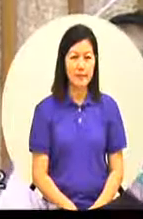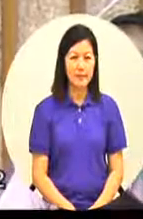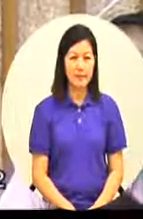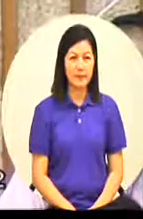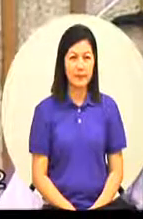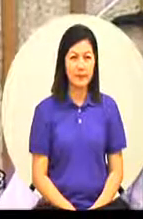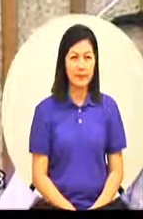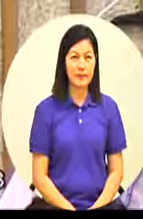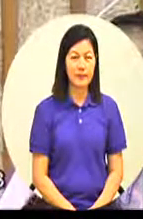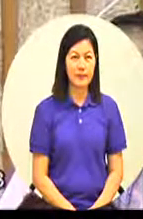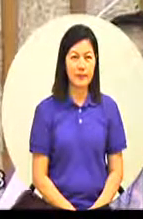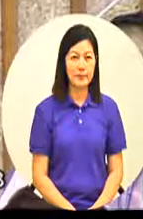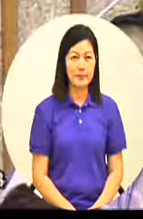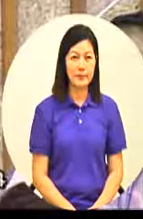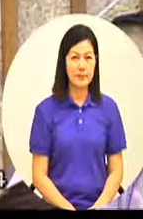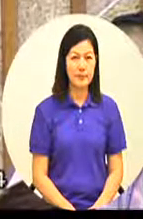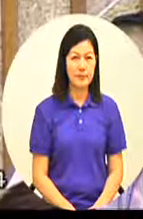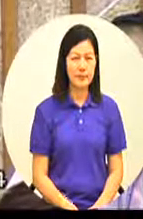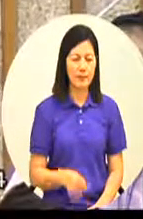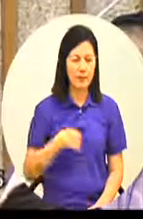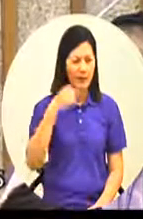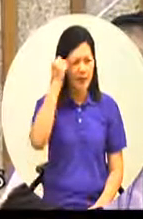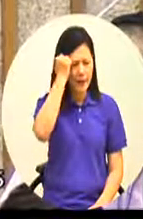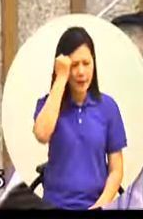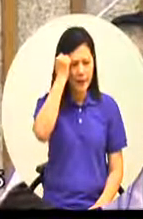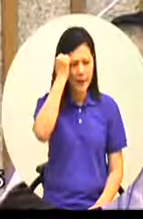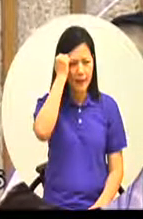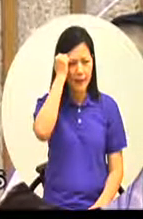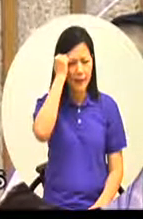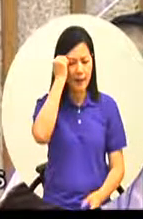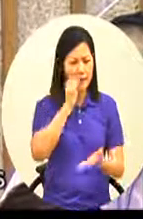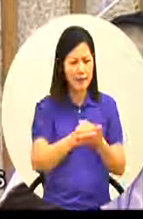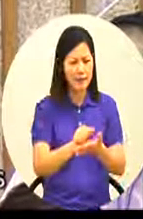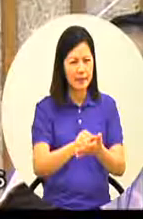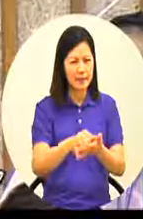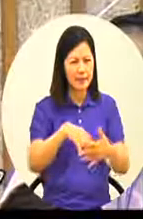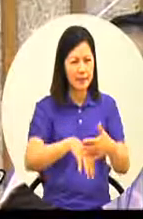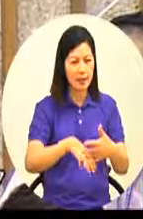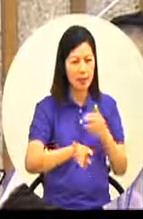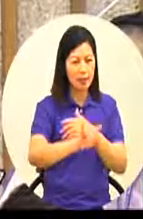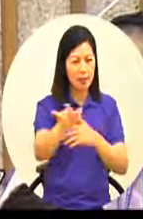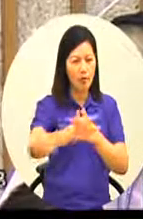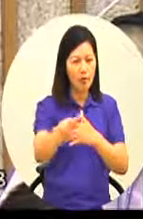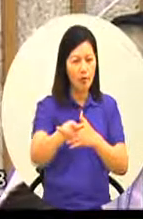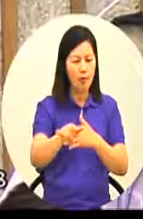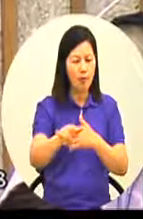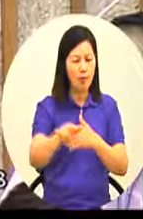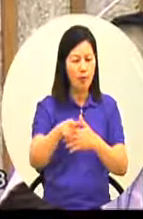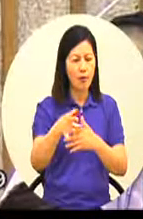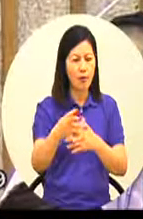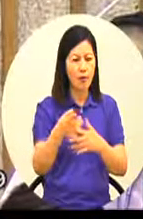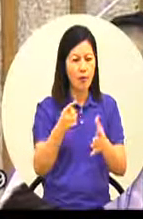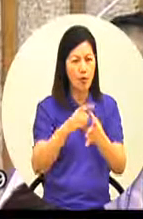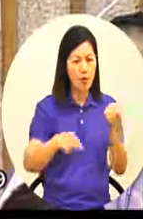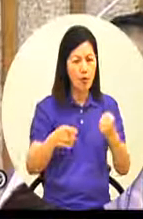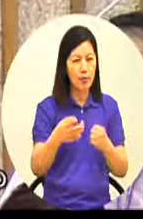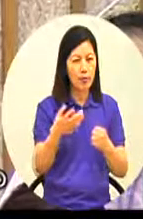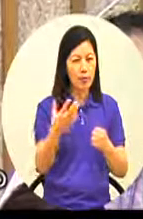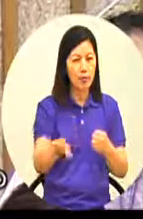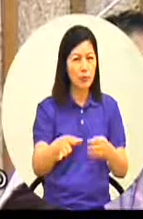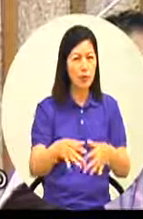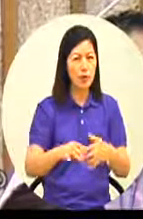想我印象之中了哈，那出国最多次的是我们这个观光局